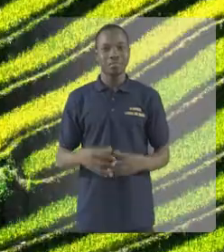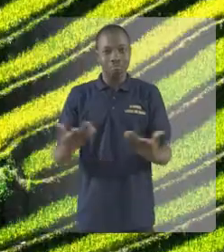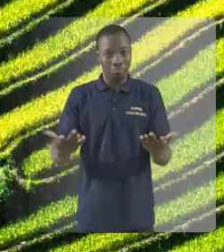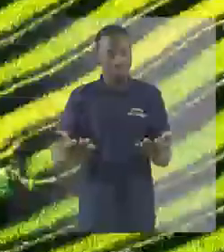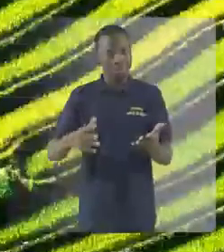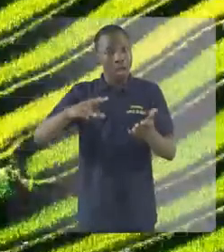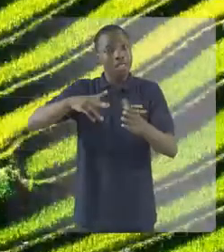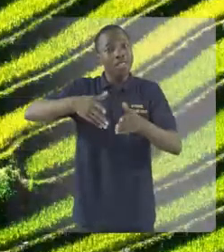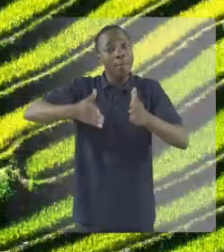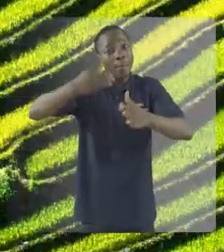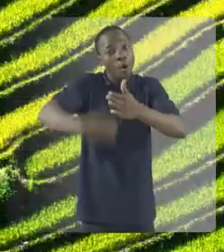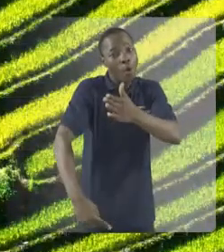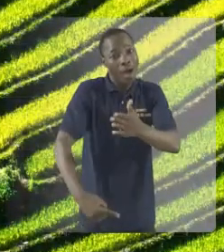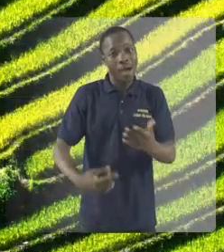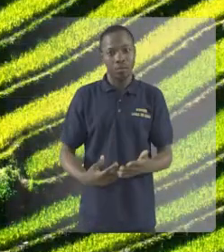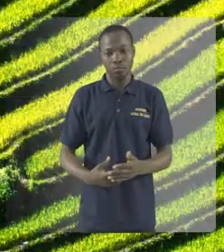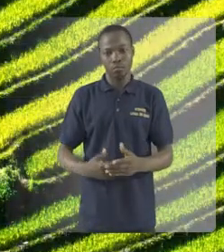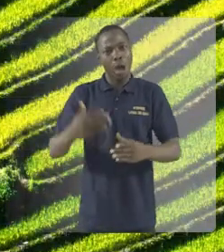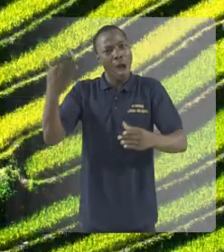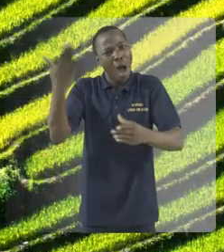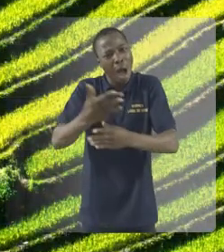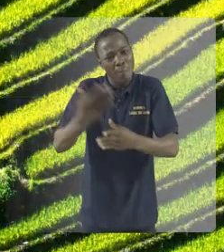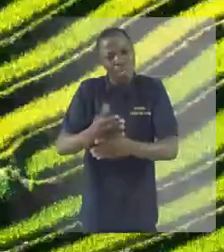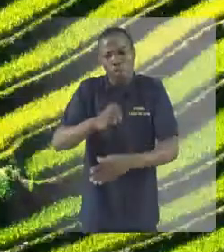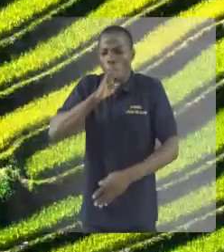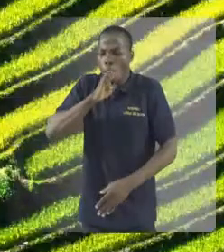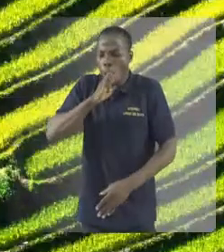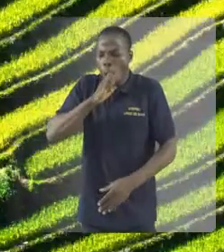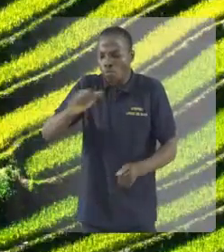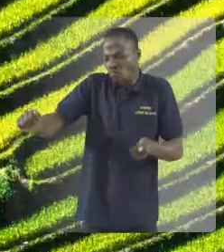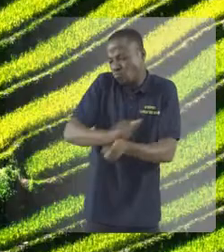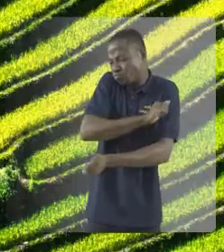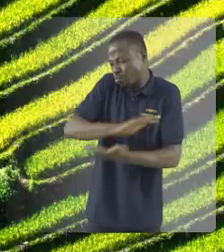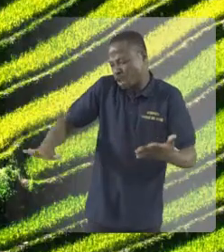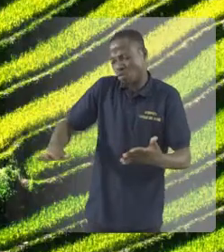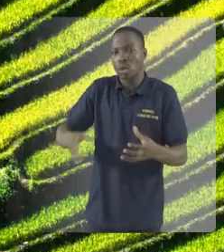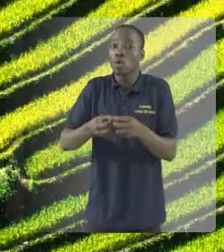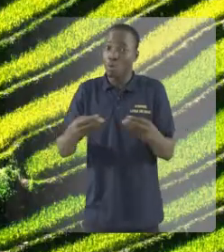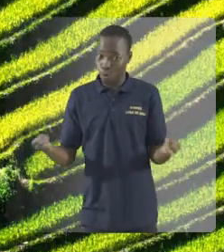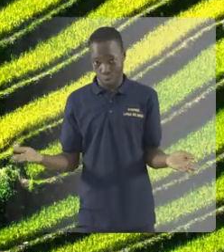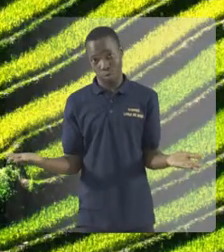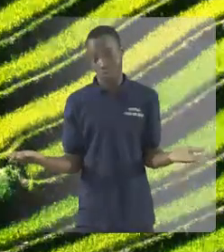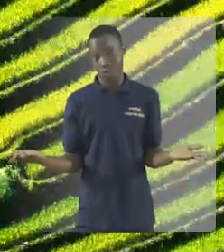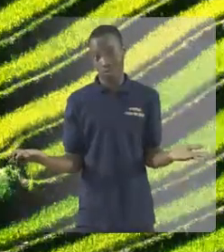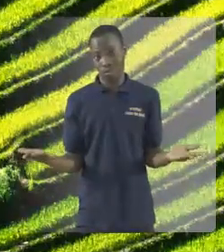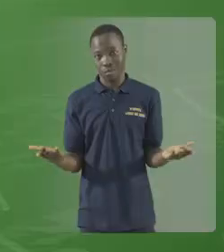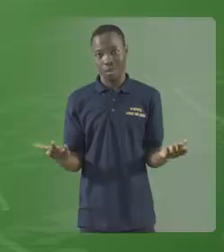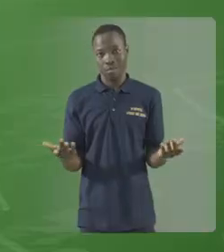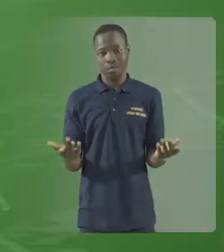terrasses. Cette technique empêche l'érosion du sol lors de la mise en